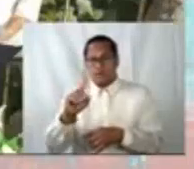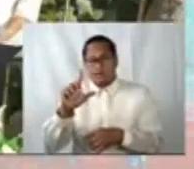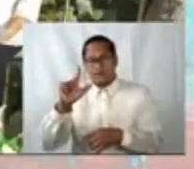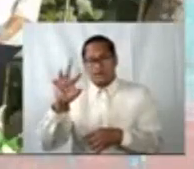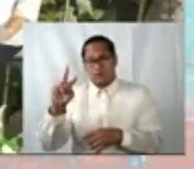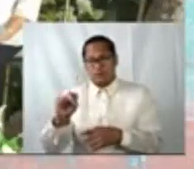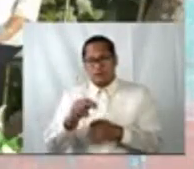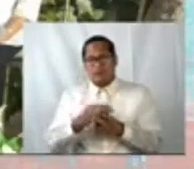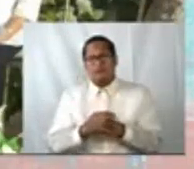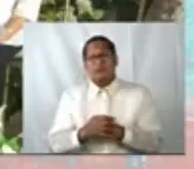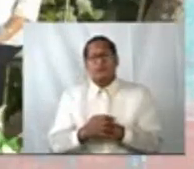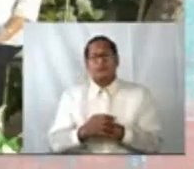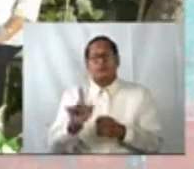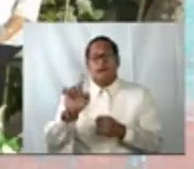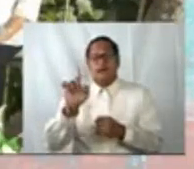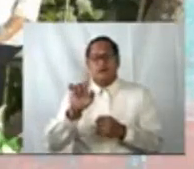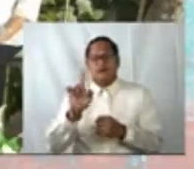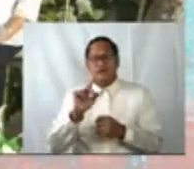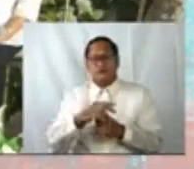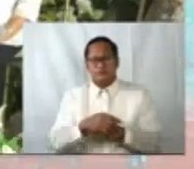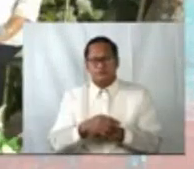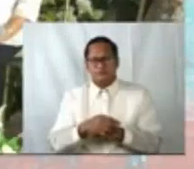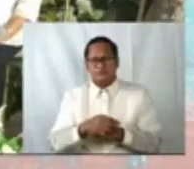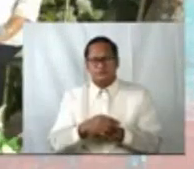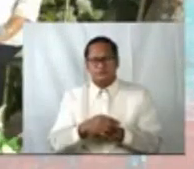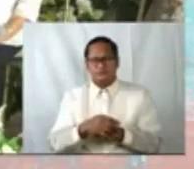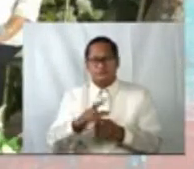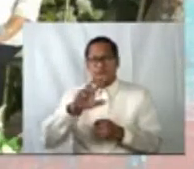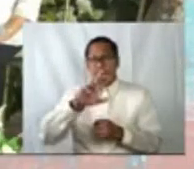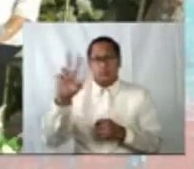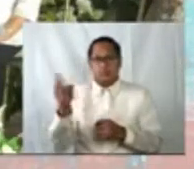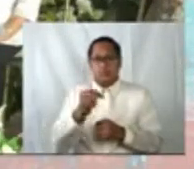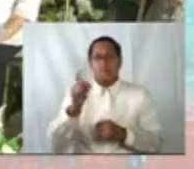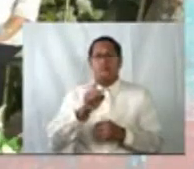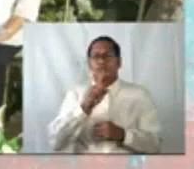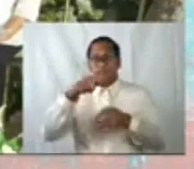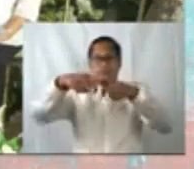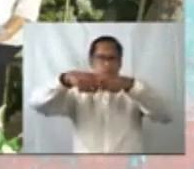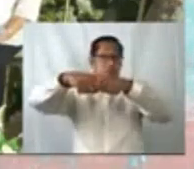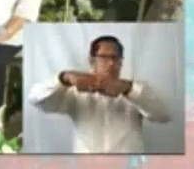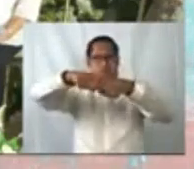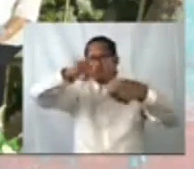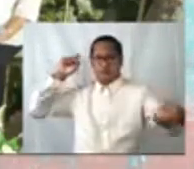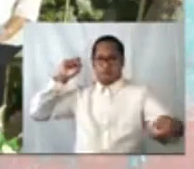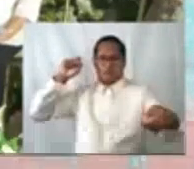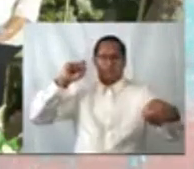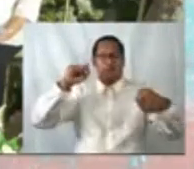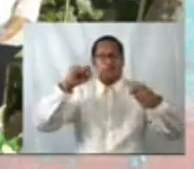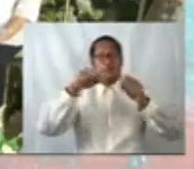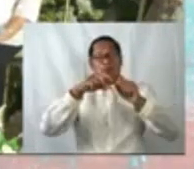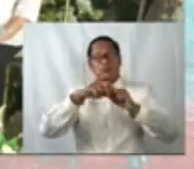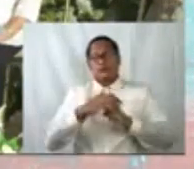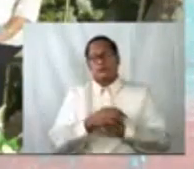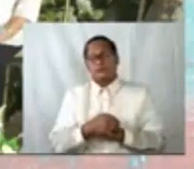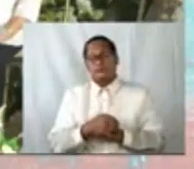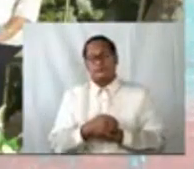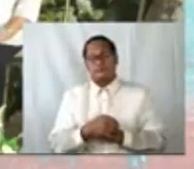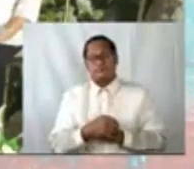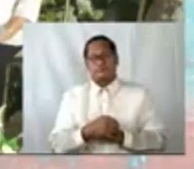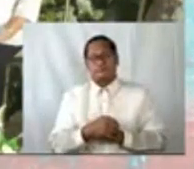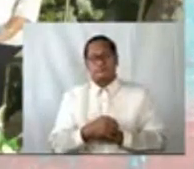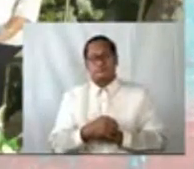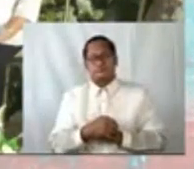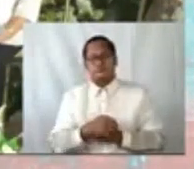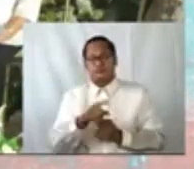Ang base sa inyong pagsasabi. Kailan po ba talaga pinilas itong mga schedule na ito? Alam mo,